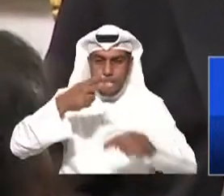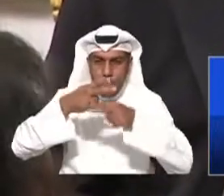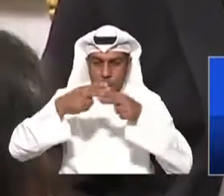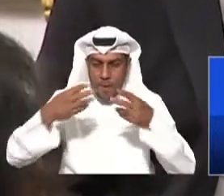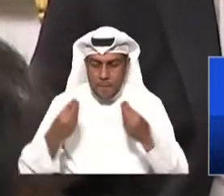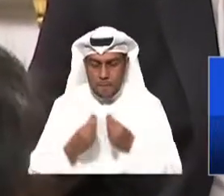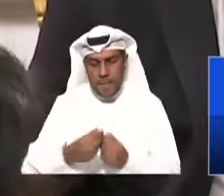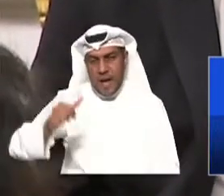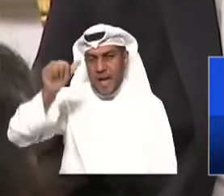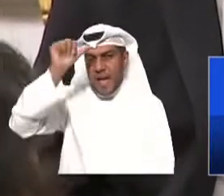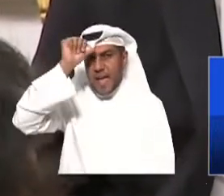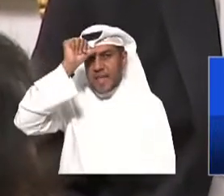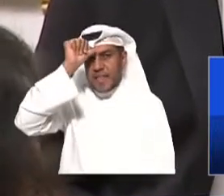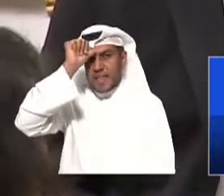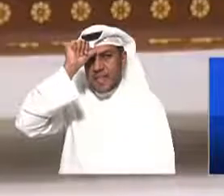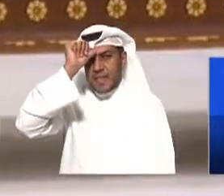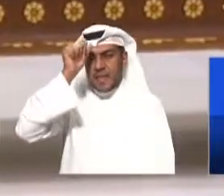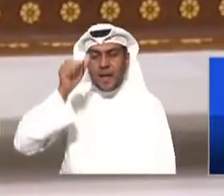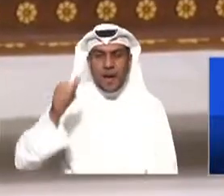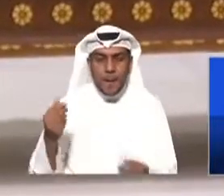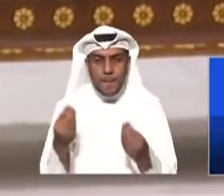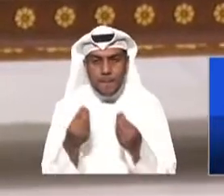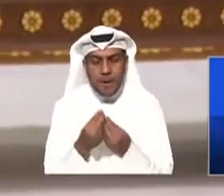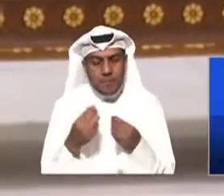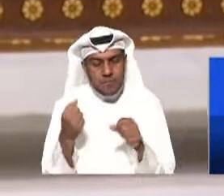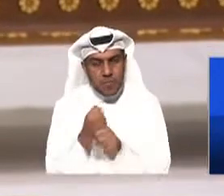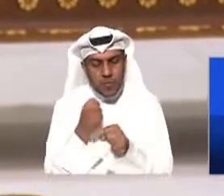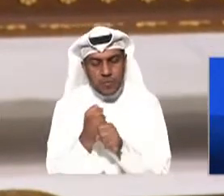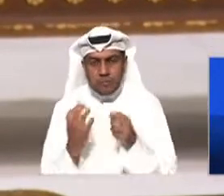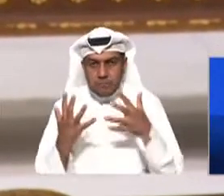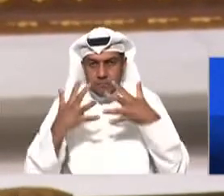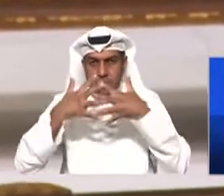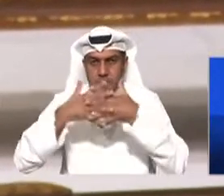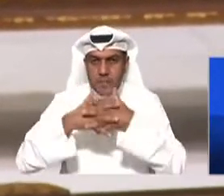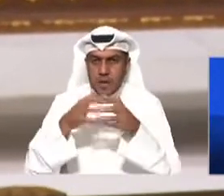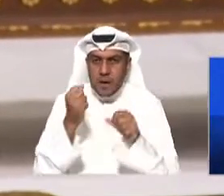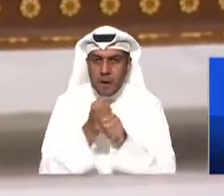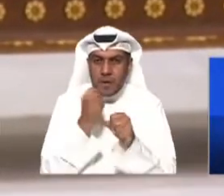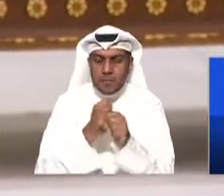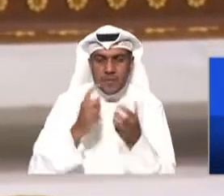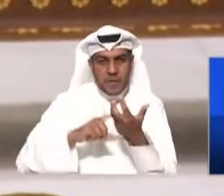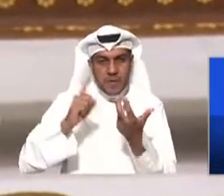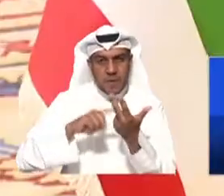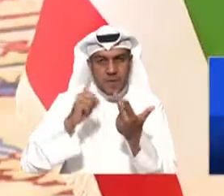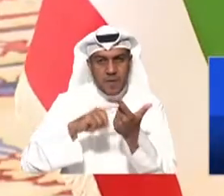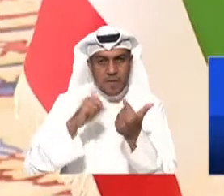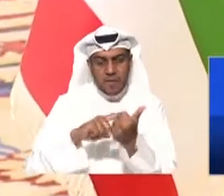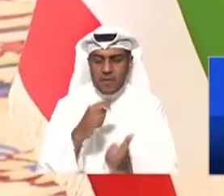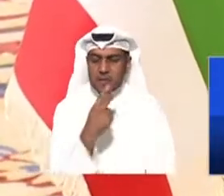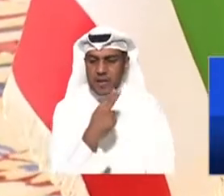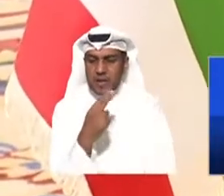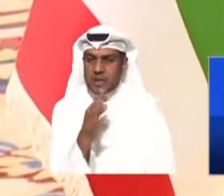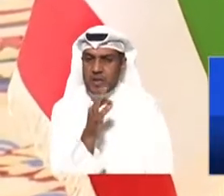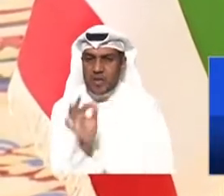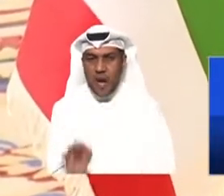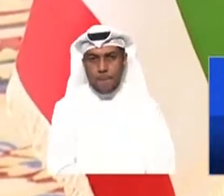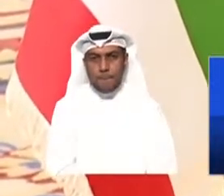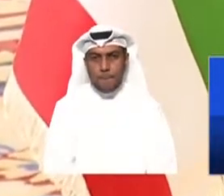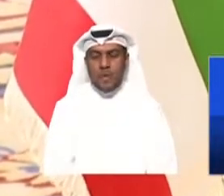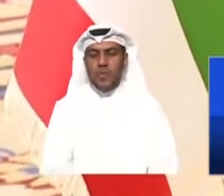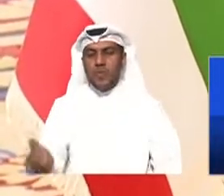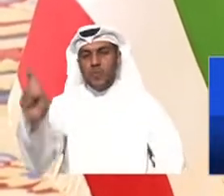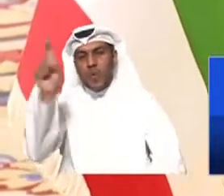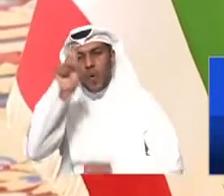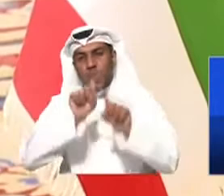العلاقات وبما توصلت إليه الشراكة الاستراتيجية بين البلدين الصديقين في كافة المجالات وعلى مختلف الأصعدة.